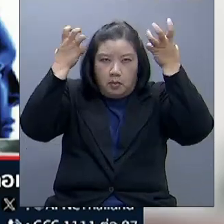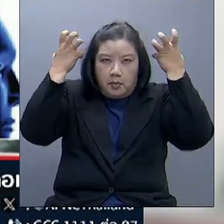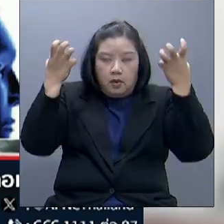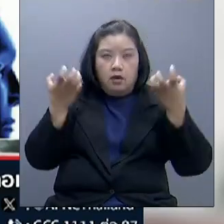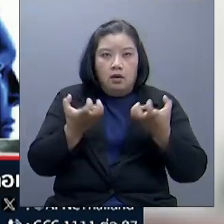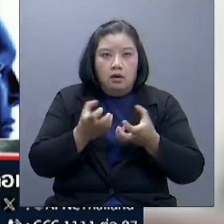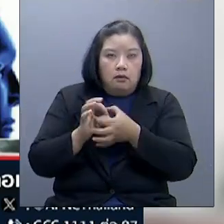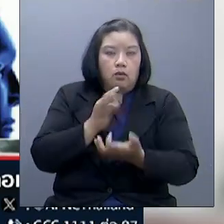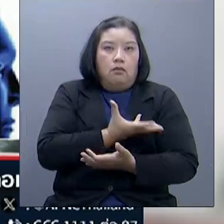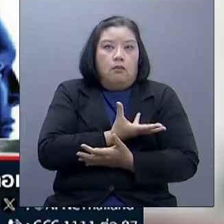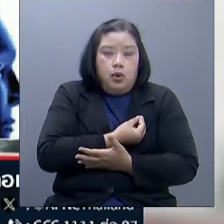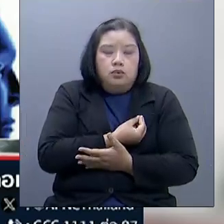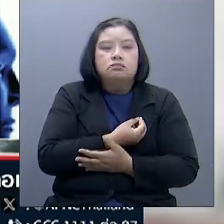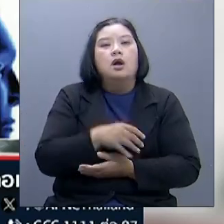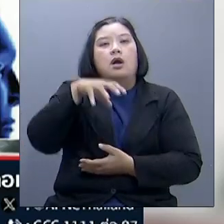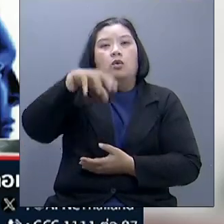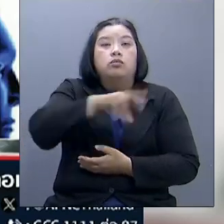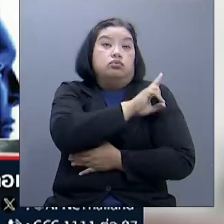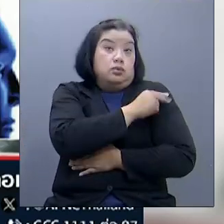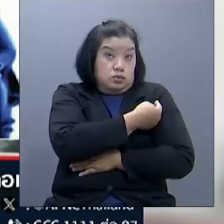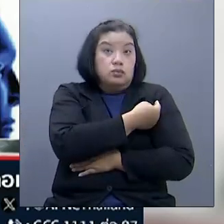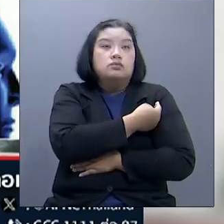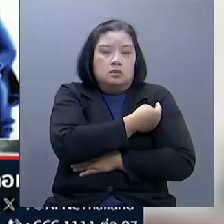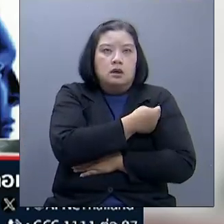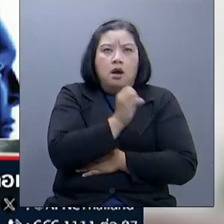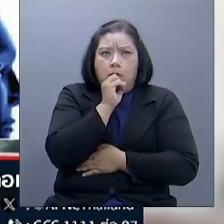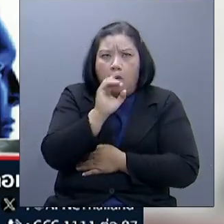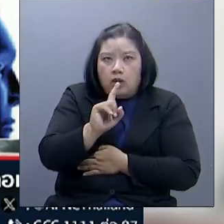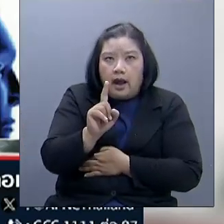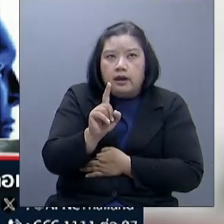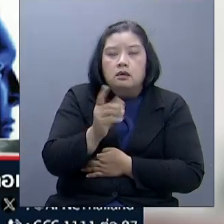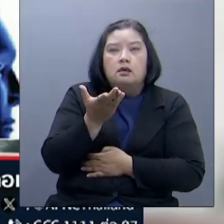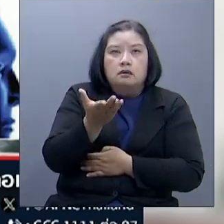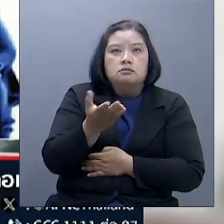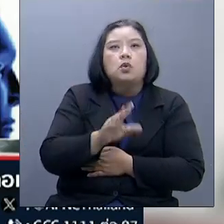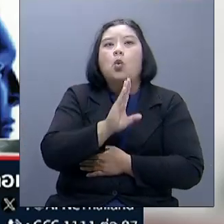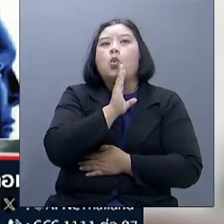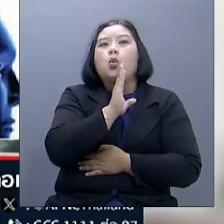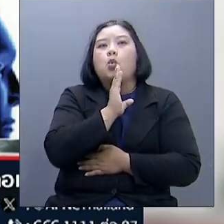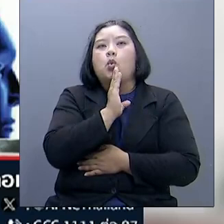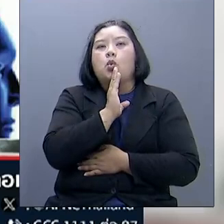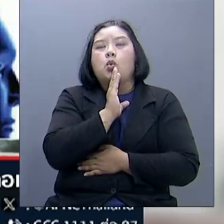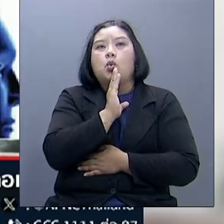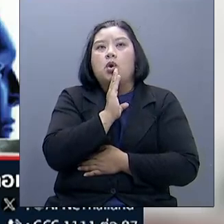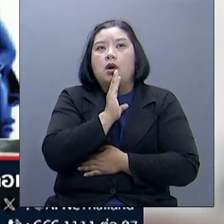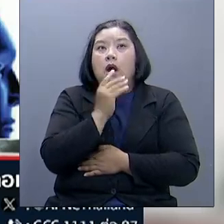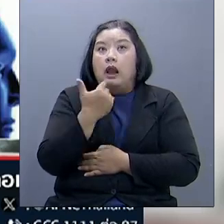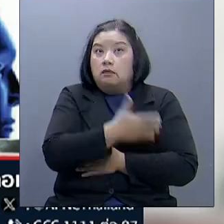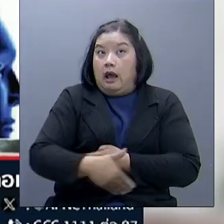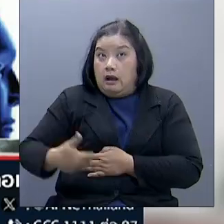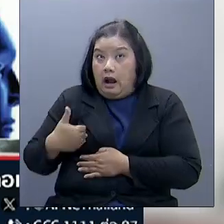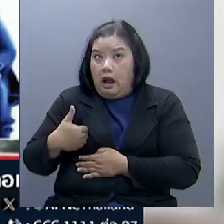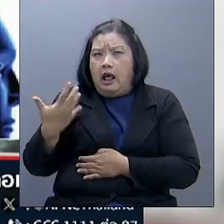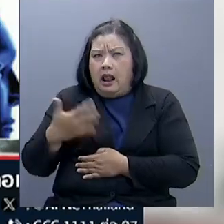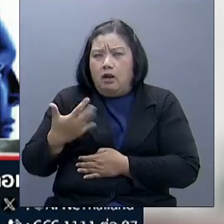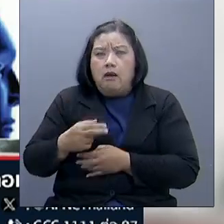กระทรวงสาธารณสุขตรวจสอบข้อมูลและชี้แจงว่าไม่เป็นความจริงค่ะเนื่องจากว่าร่างกายมีกลไกในการปรับการทำงานของระบบ